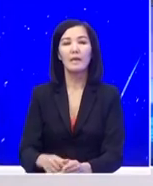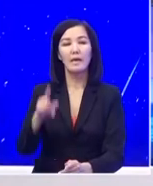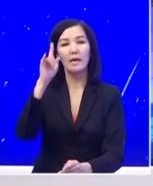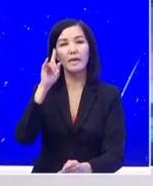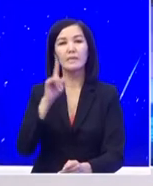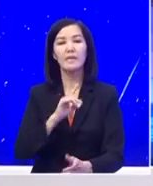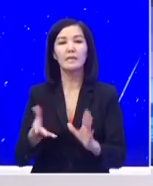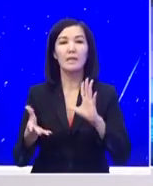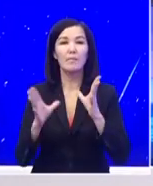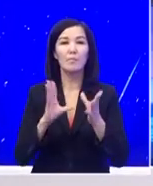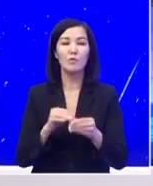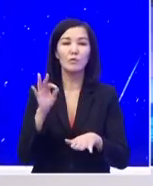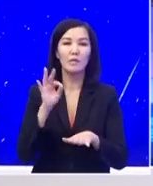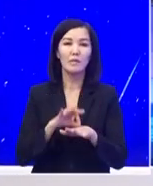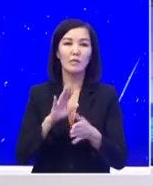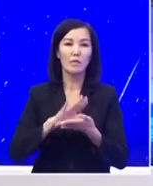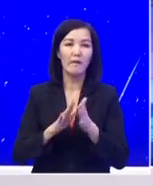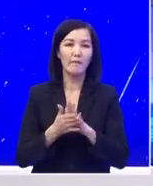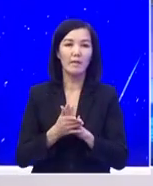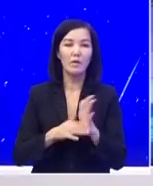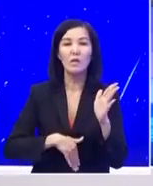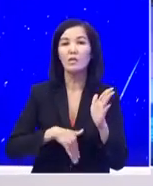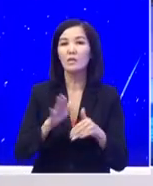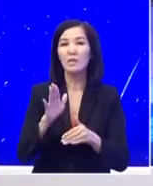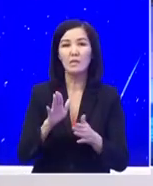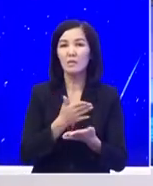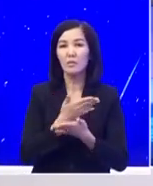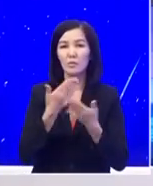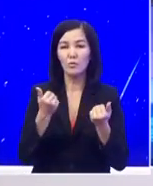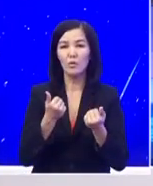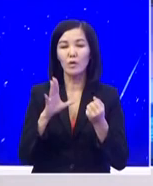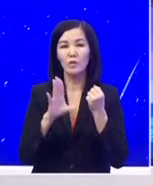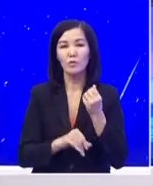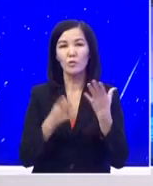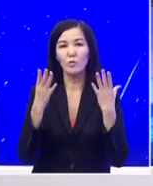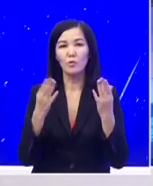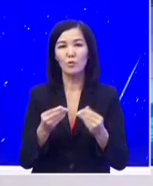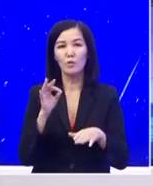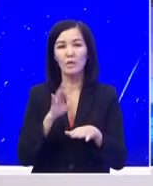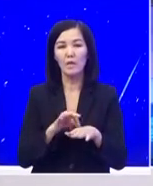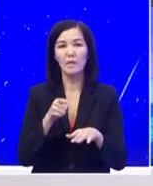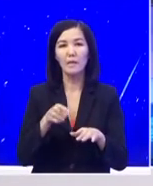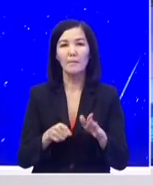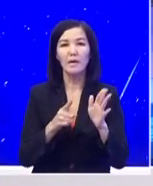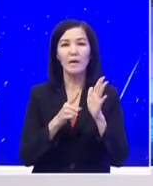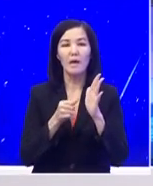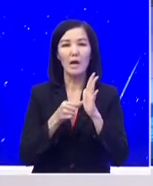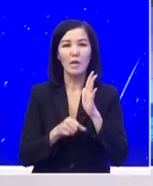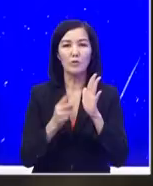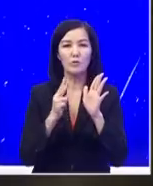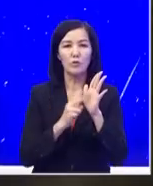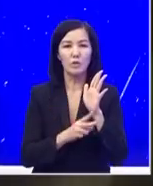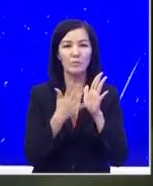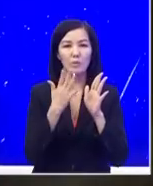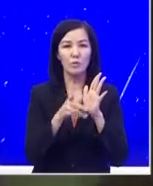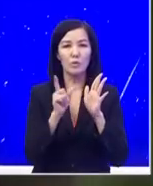Жаман айтпай жақсы жоқ. Елдегі эпидемиологиялық жағдай жақсармай тұр. Соңғы тәулікте індет құрығына тағы 1674 адам